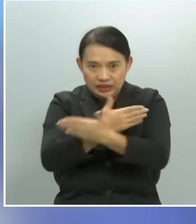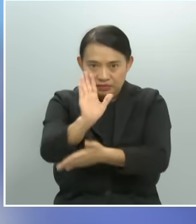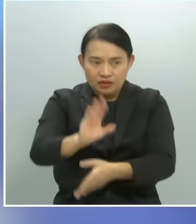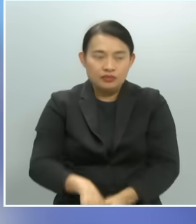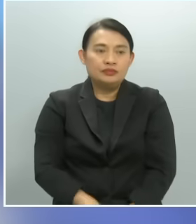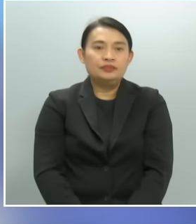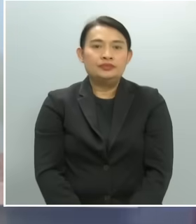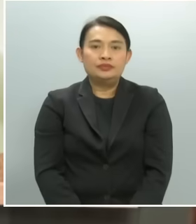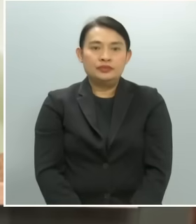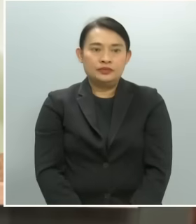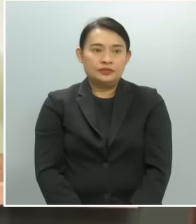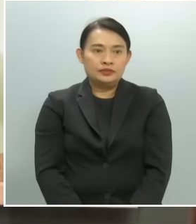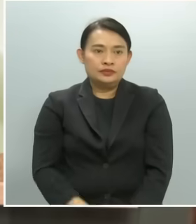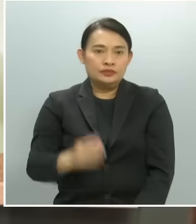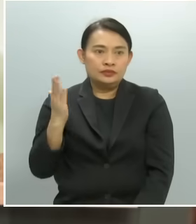โอ้โห